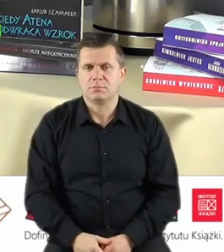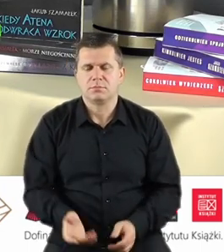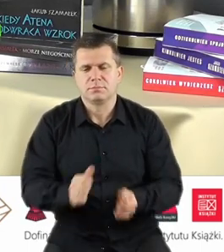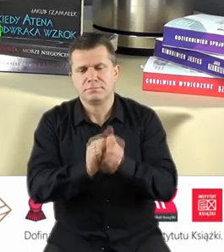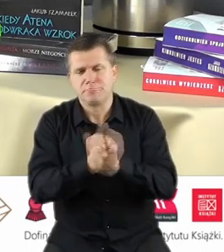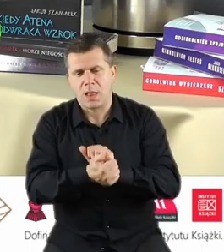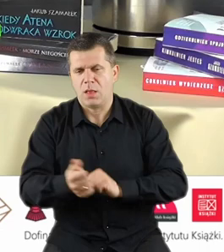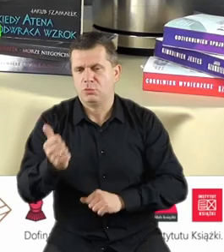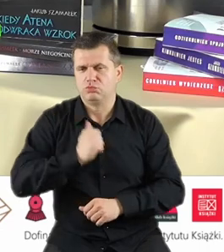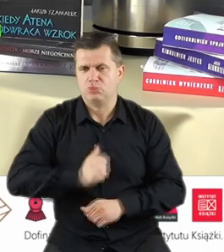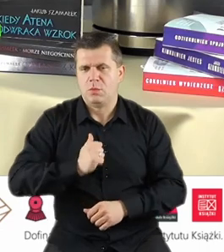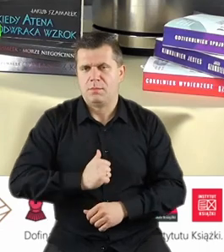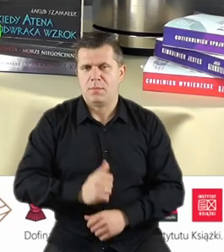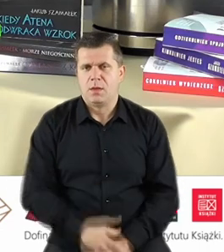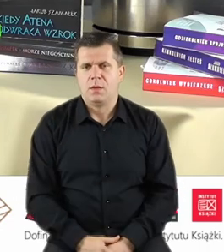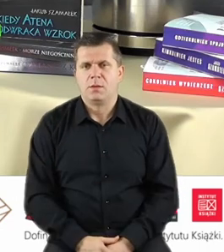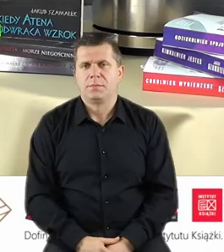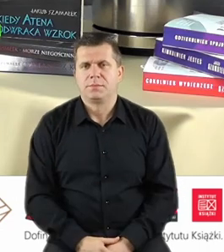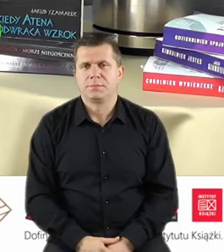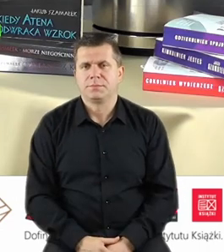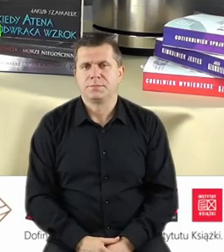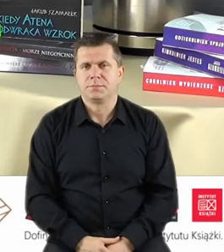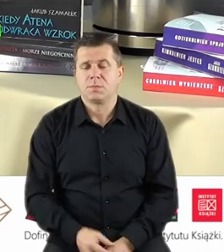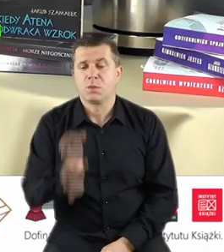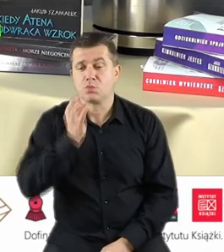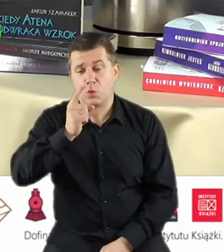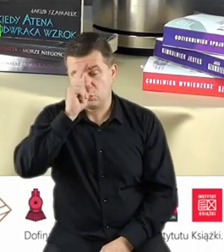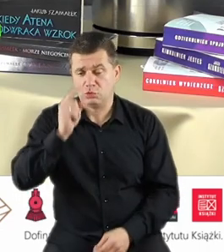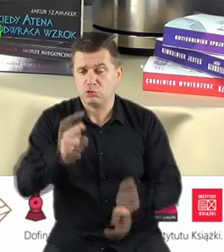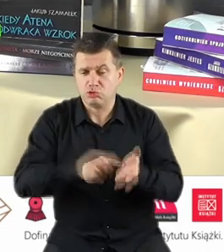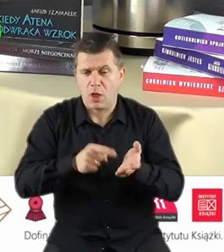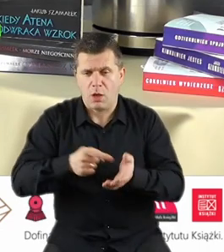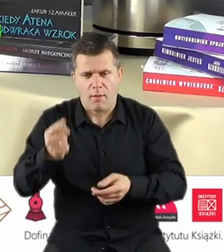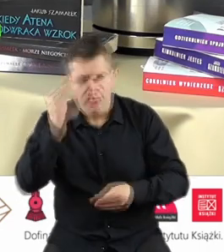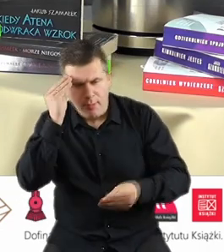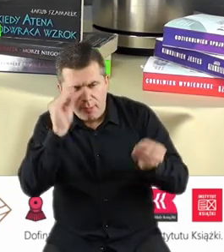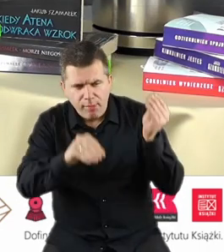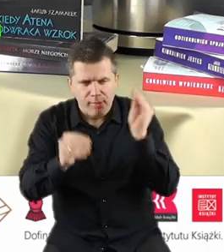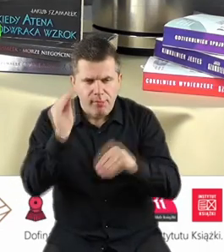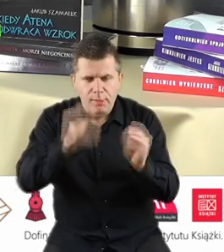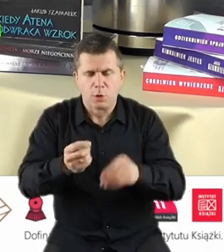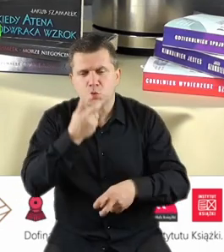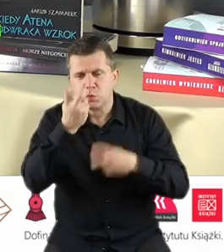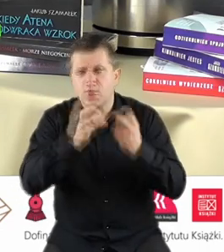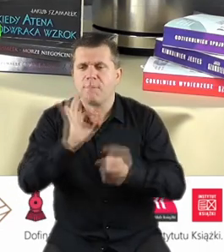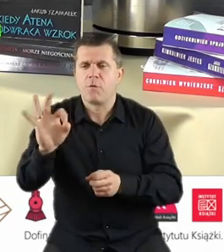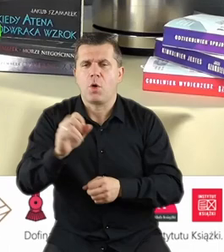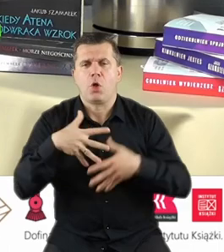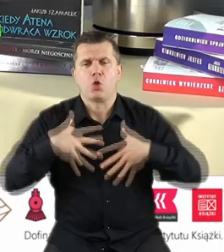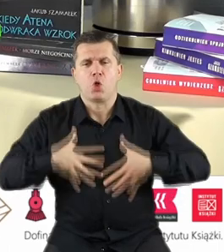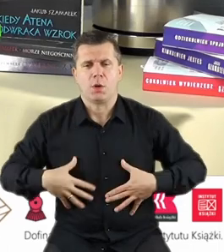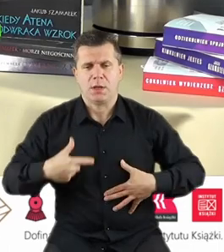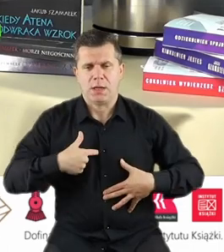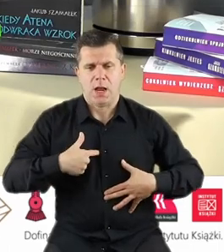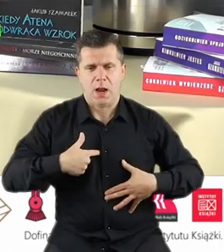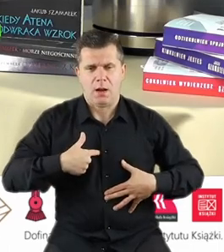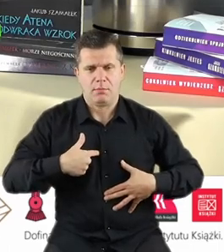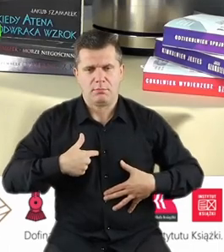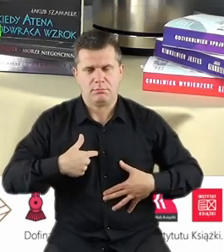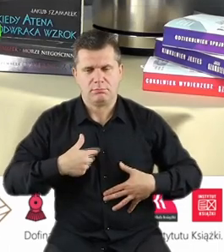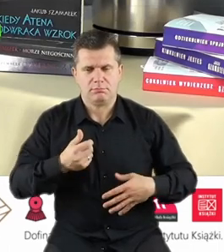zmiany siebie, bo no, młodzi ludzie często kombinują, jakby szukają swojej tożsamości, zastanawiają się, czy ja jestem bardziej metalem, czy